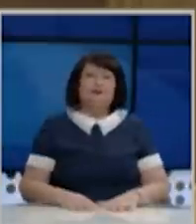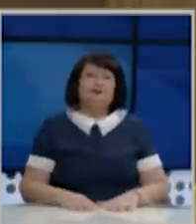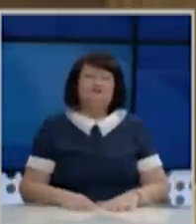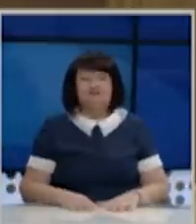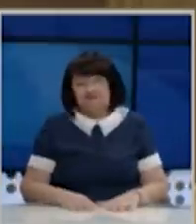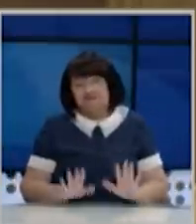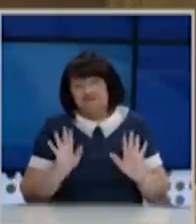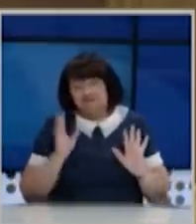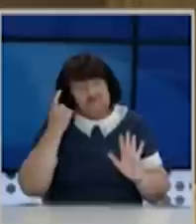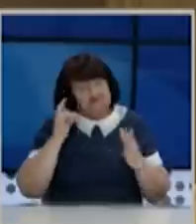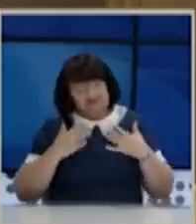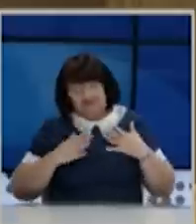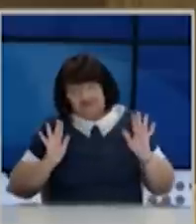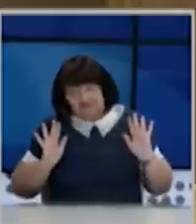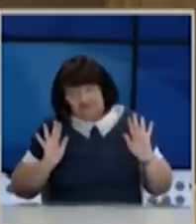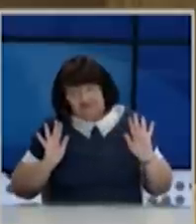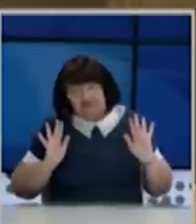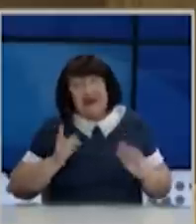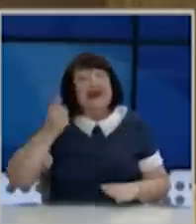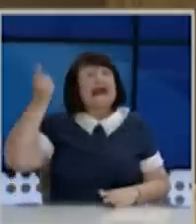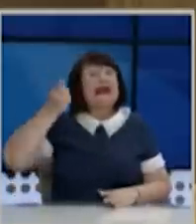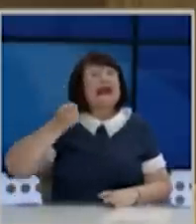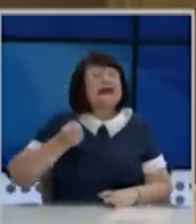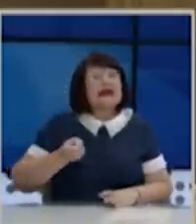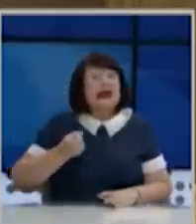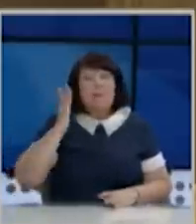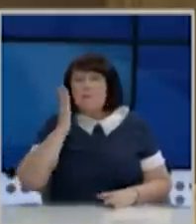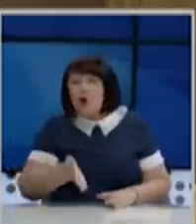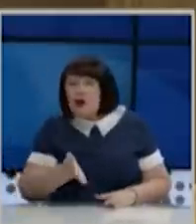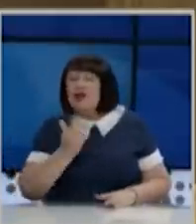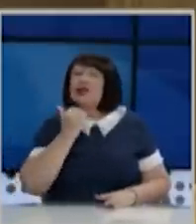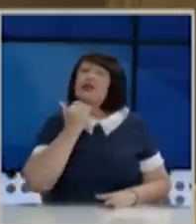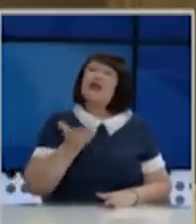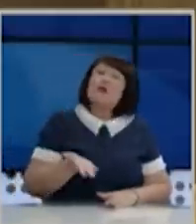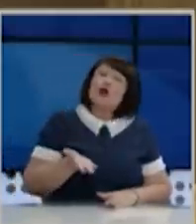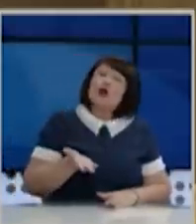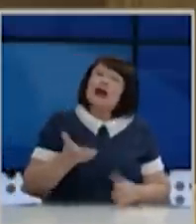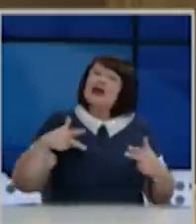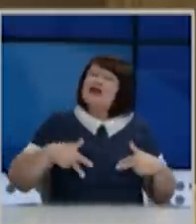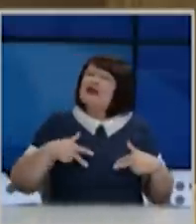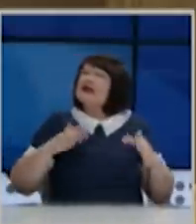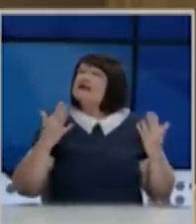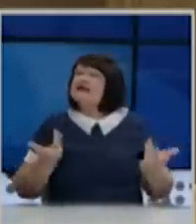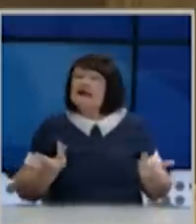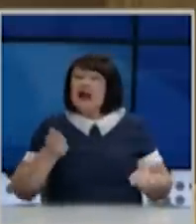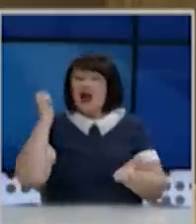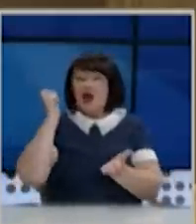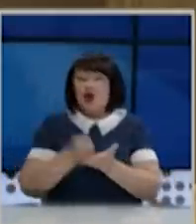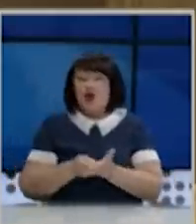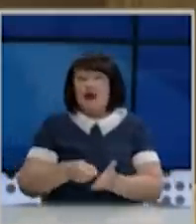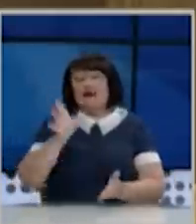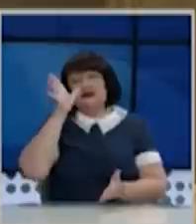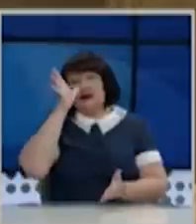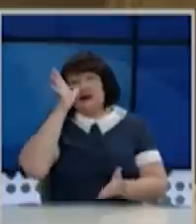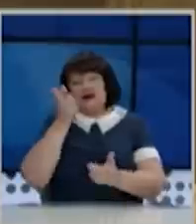σχετικό, γιατί έχει σχέση με τα κριτήρια, το τι μπορεί και το τι δεν μπορεί. Ότι αγόρασε νέα πυροσβεστικά μέσα,